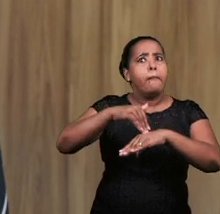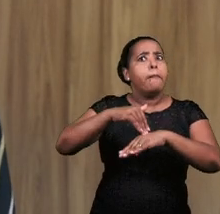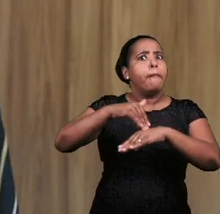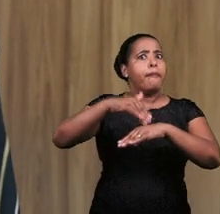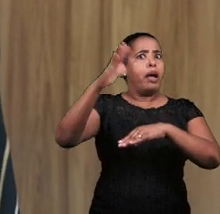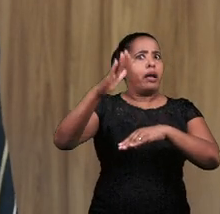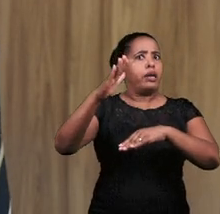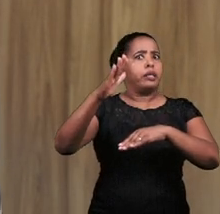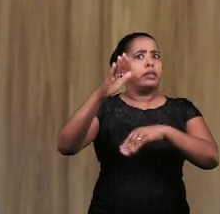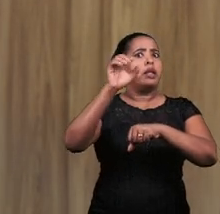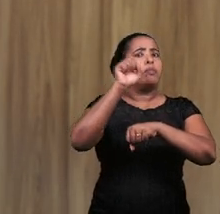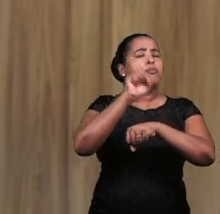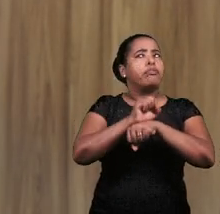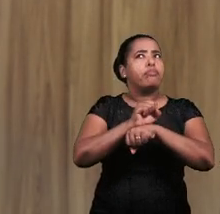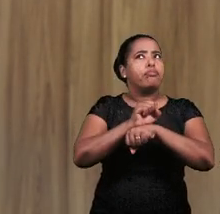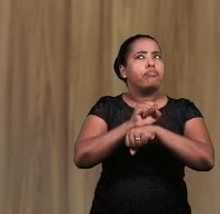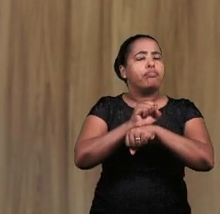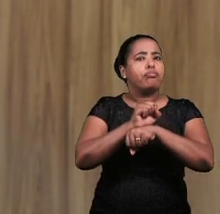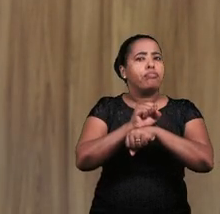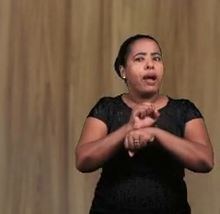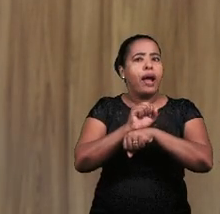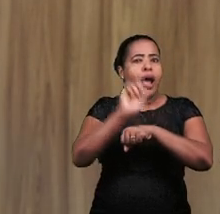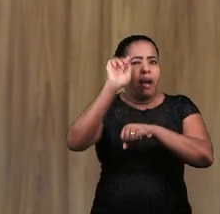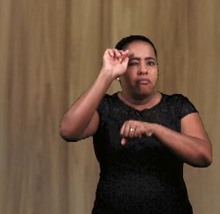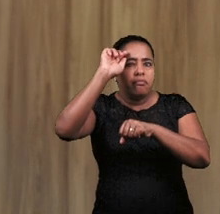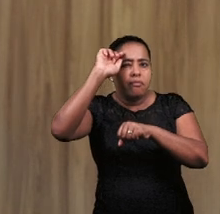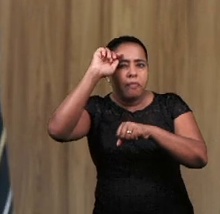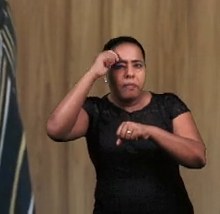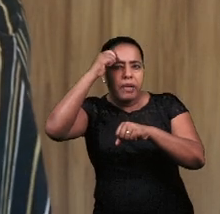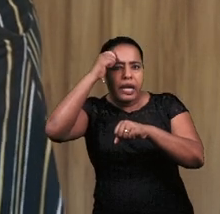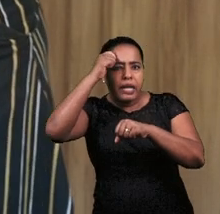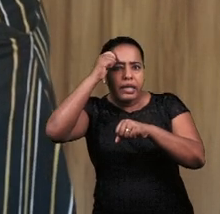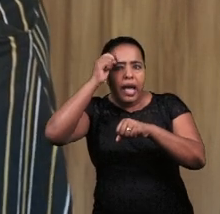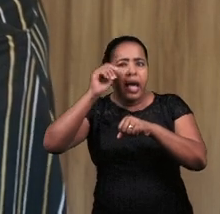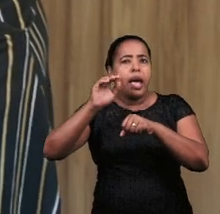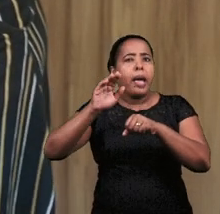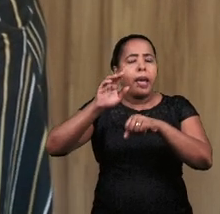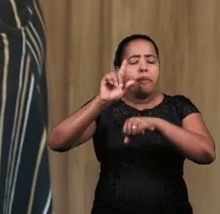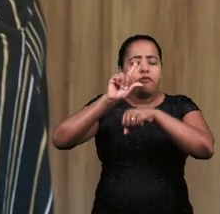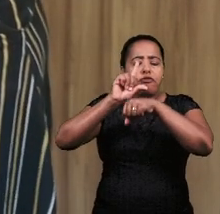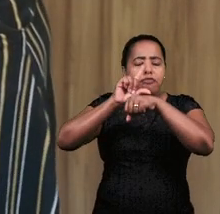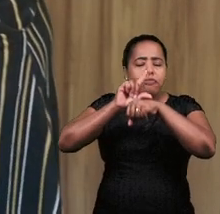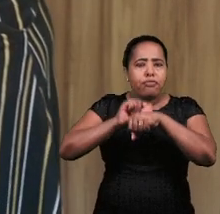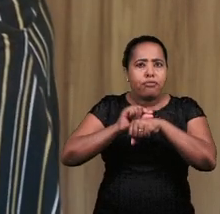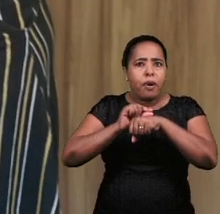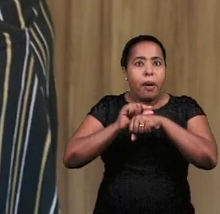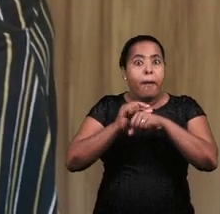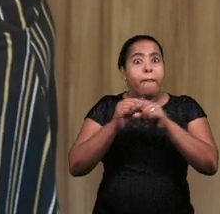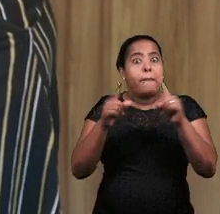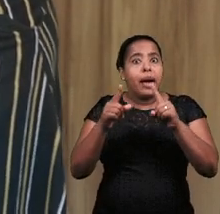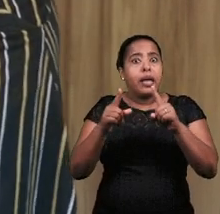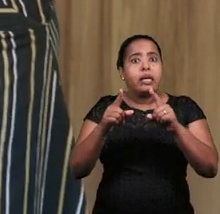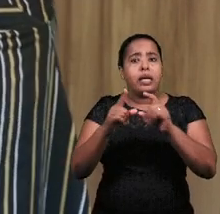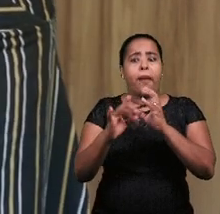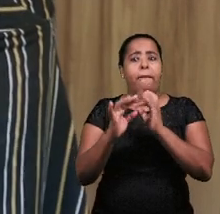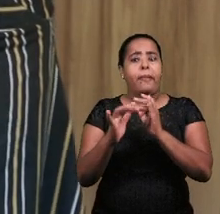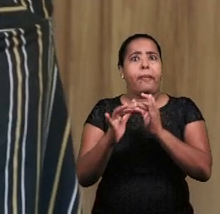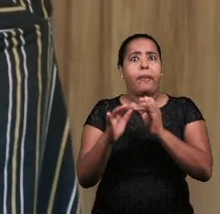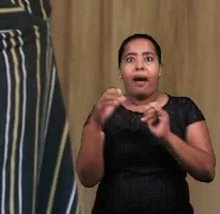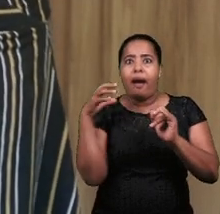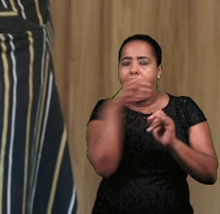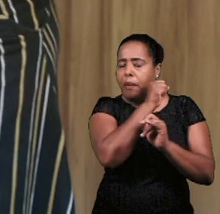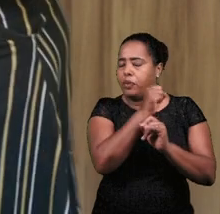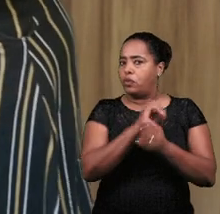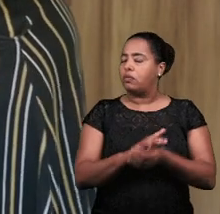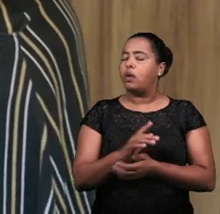On attend plus de temps. Et les noirs ont des valeurs plus petites. Ils sont joués plus rapidement. Maintenant,